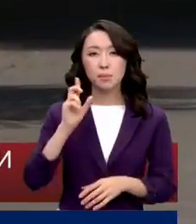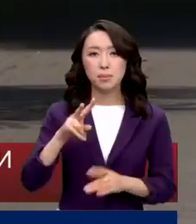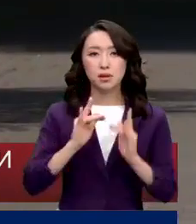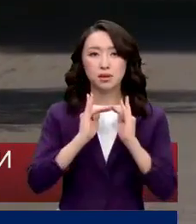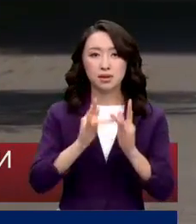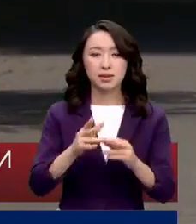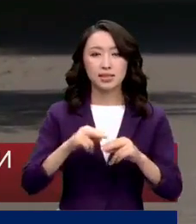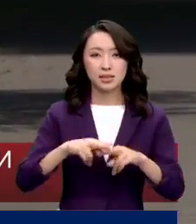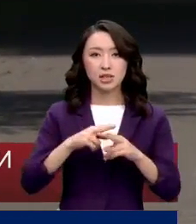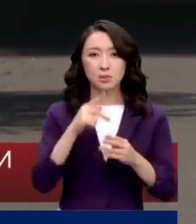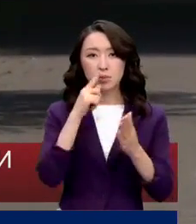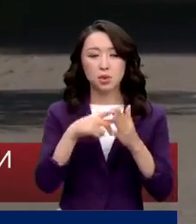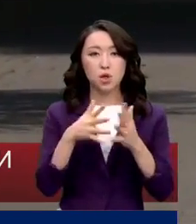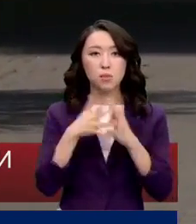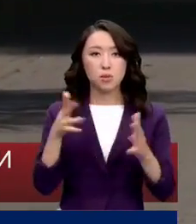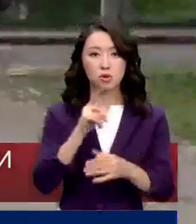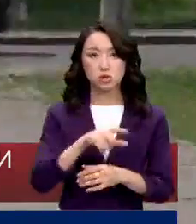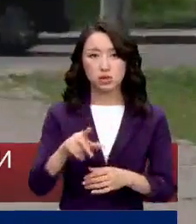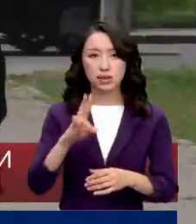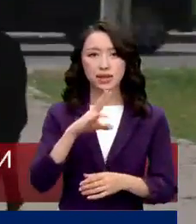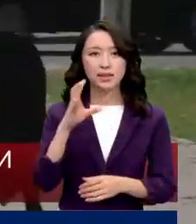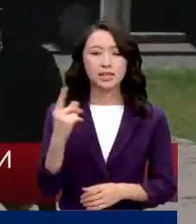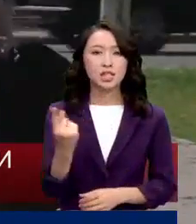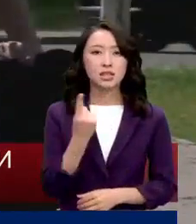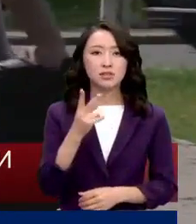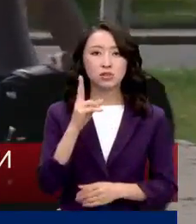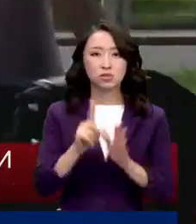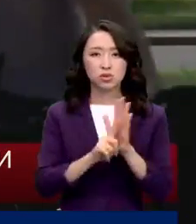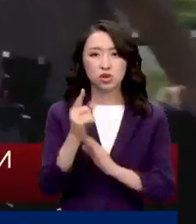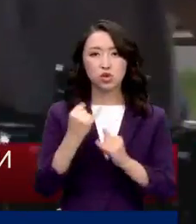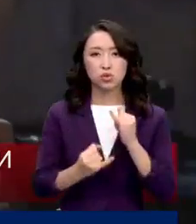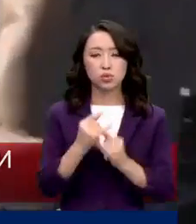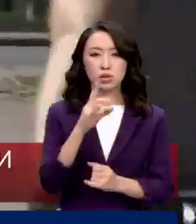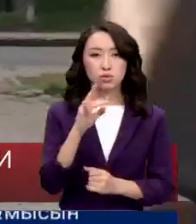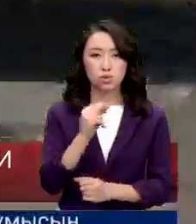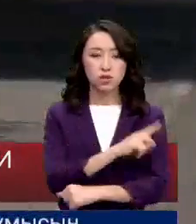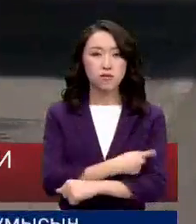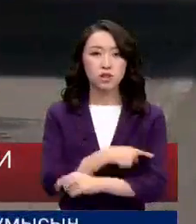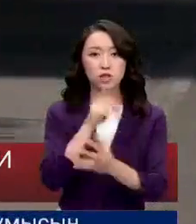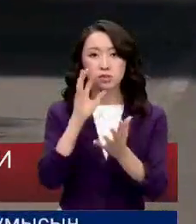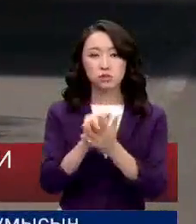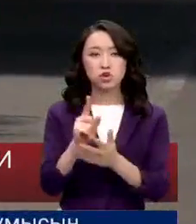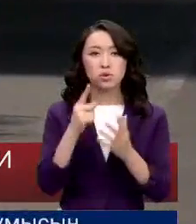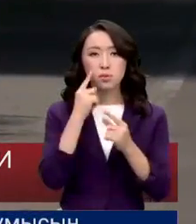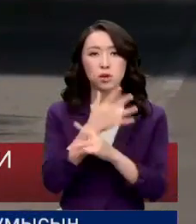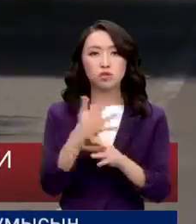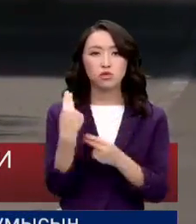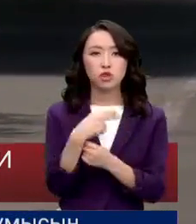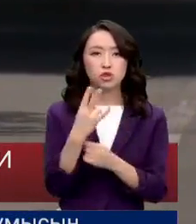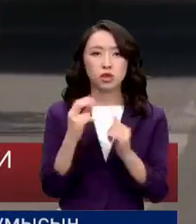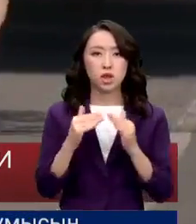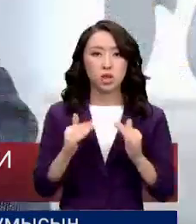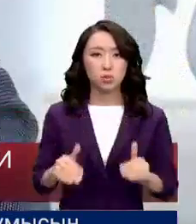койки в столице попало больше пациентов, Нур-Султан – единственный, кто перешел в желтую зону. При этом врачи отмечают, что большинство получают лечение на